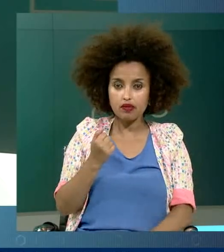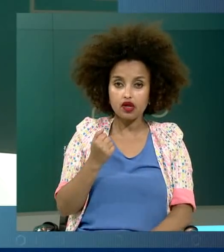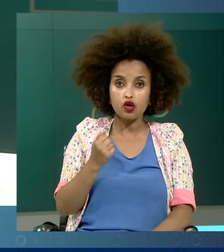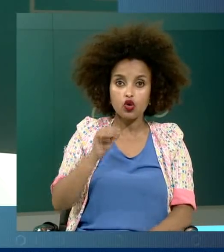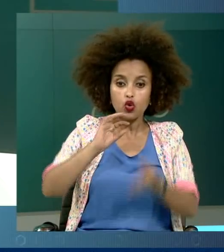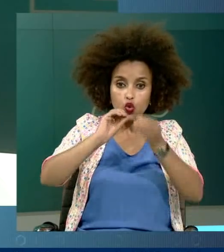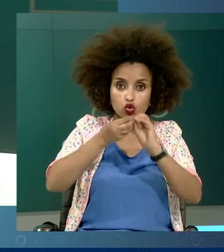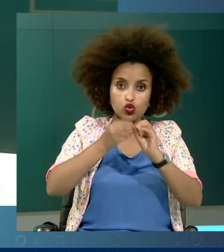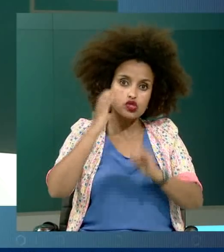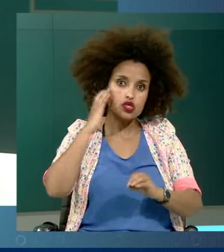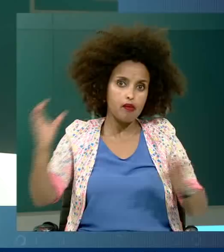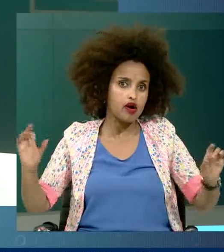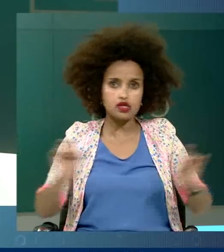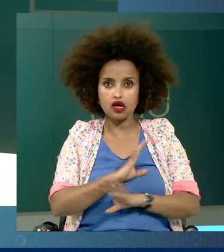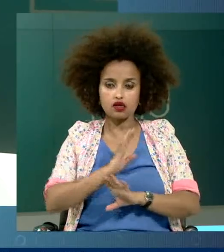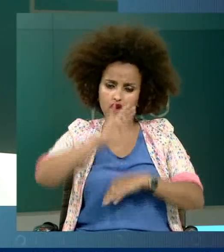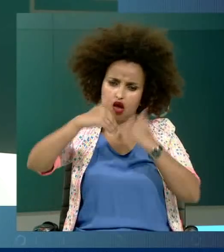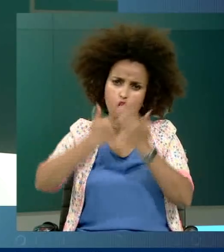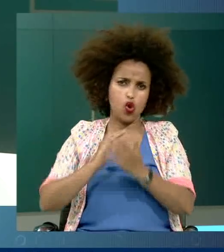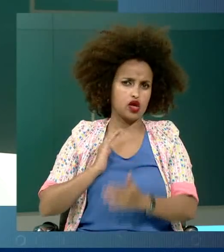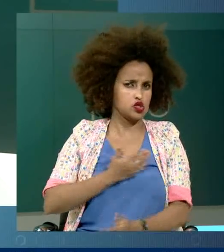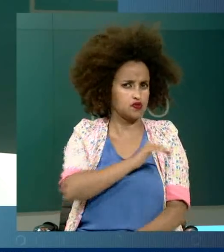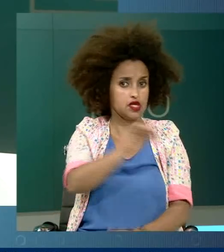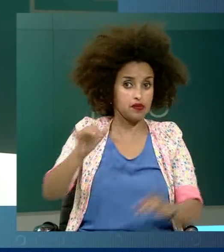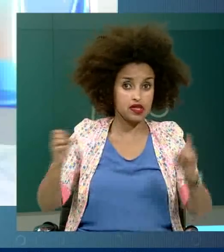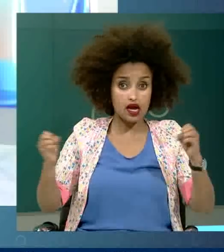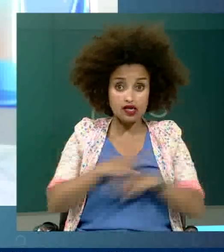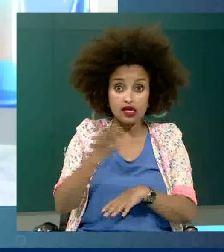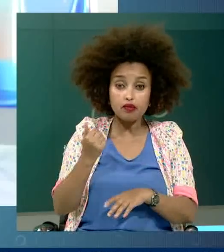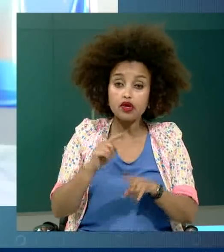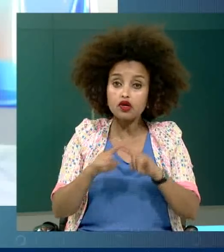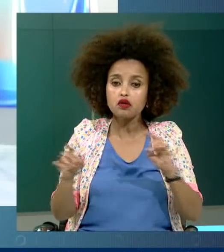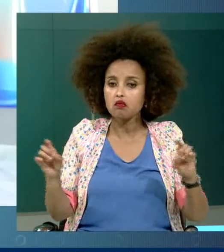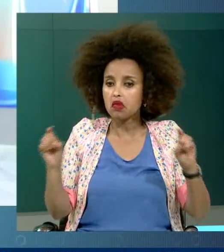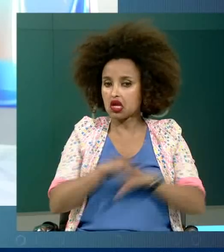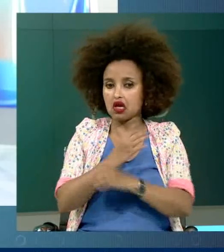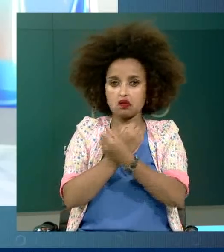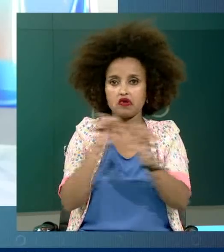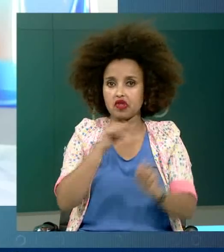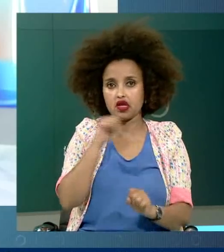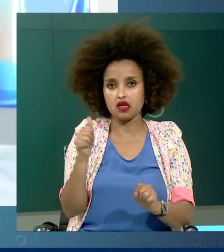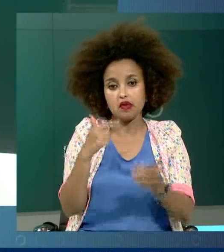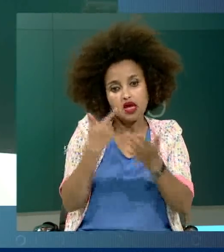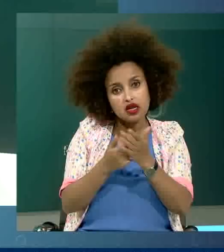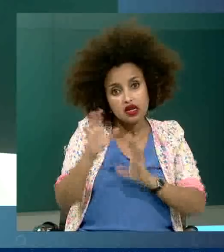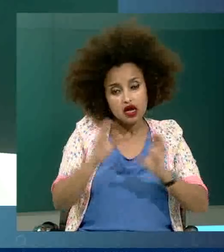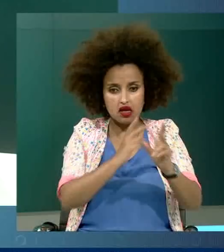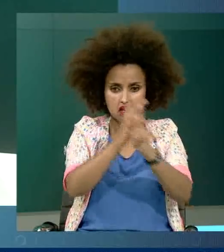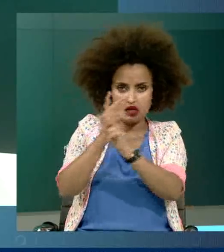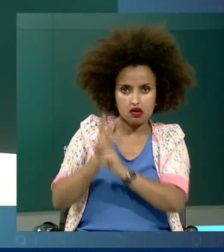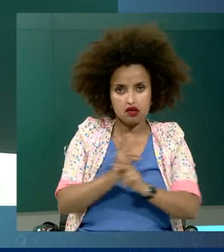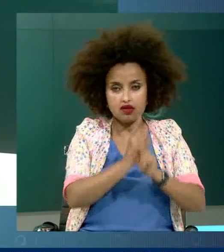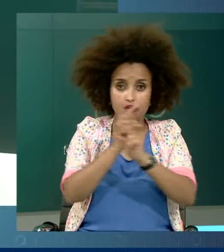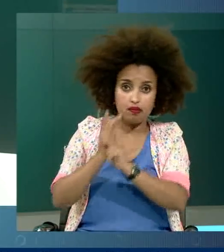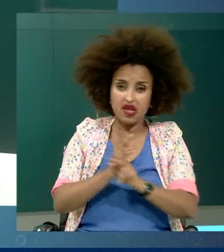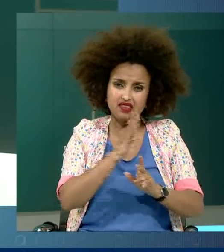ሰው ይደረግጣልና ሁላችንም አስደንግጦን ነበር። ግን መደገጠ ምክንያት አይሆንም ወይም ለይሄን ነገር እንዳትጠነቀቀው ያረጋም